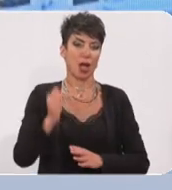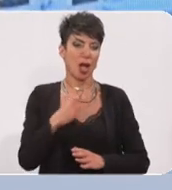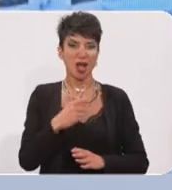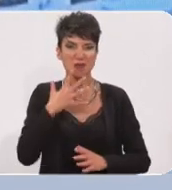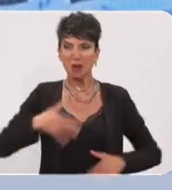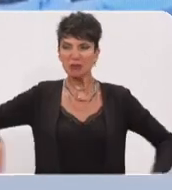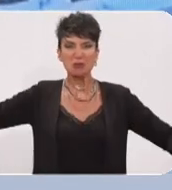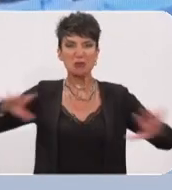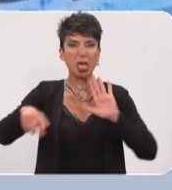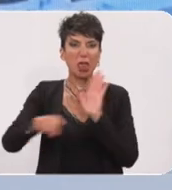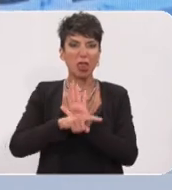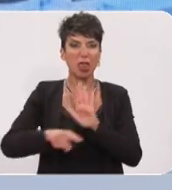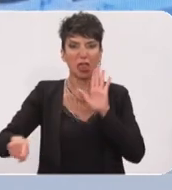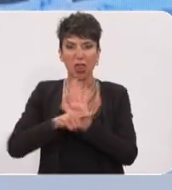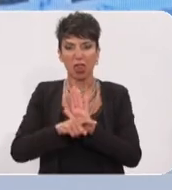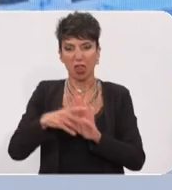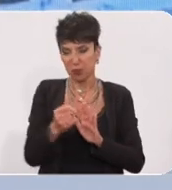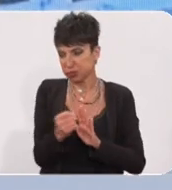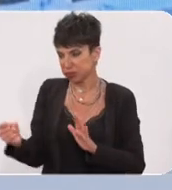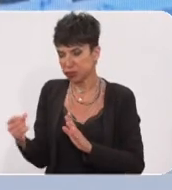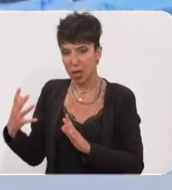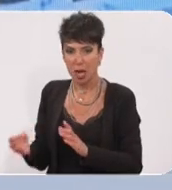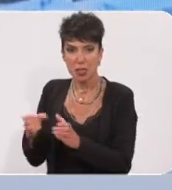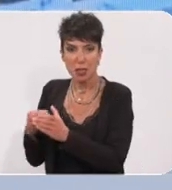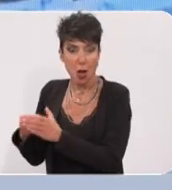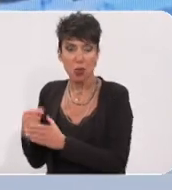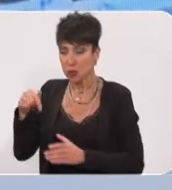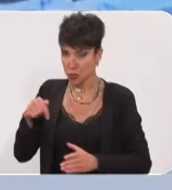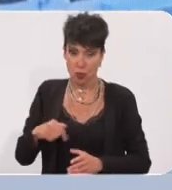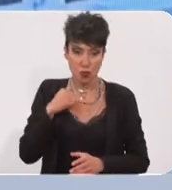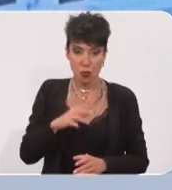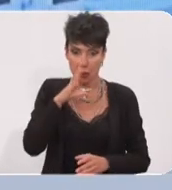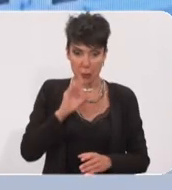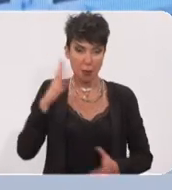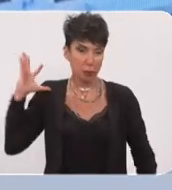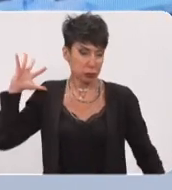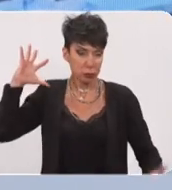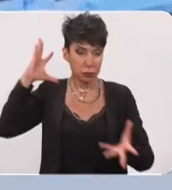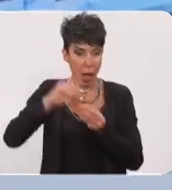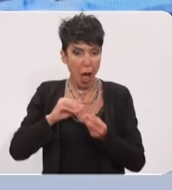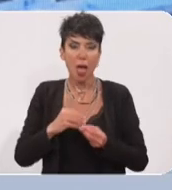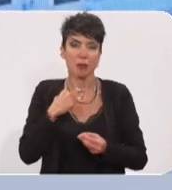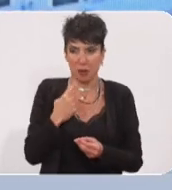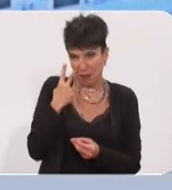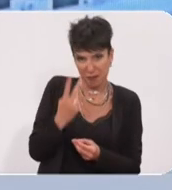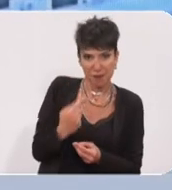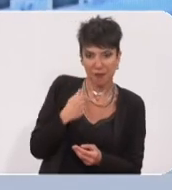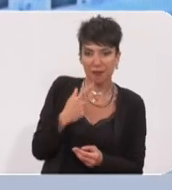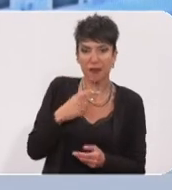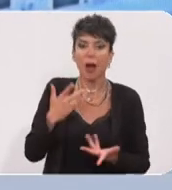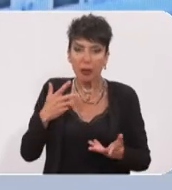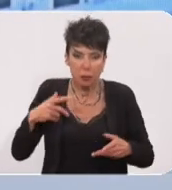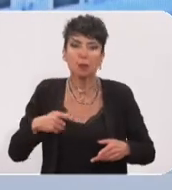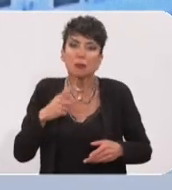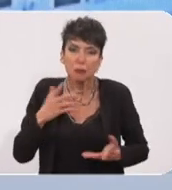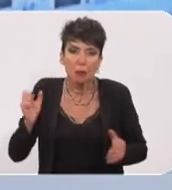ο οποίος παραμένει και αν θέλετε εκφράζεται με το ποσοστό που συγκέντρωσαν αθρηστικά μαζί τα κόμματα που κυβερνούν και κυβέρνησαν αυτή τη χώρα,